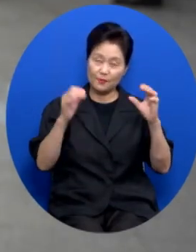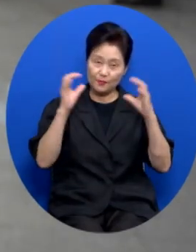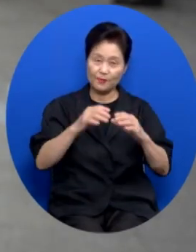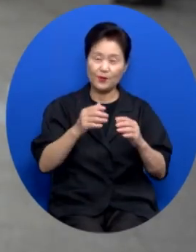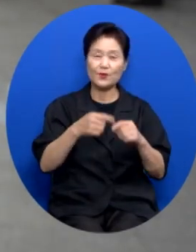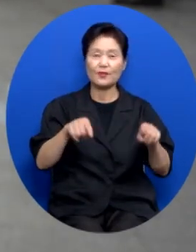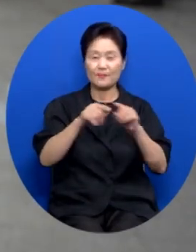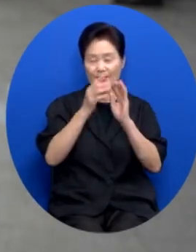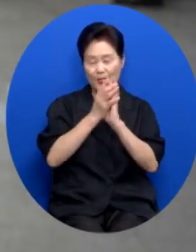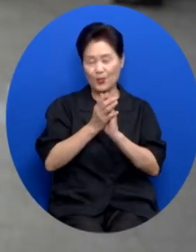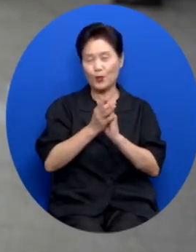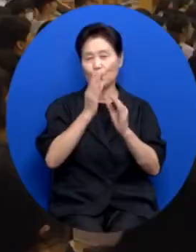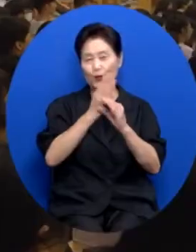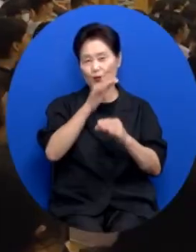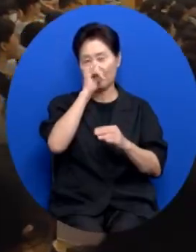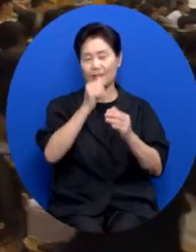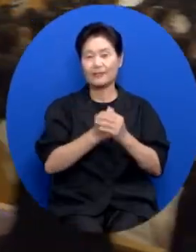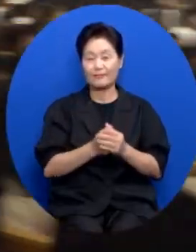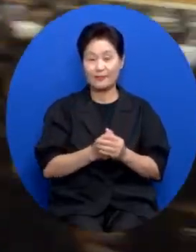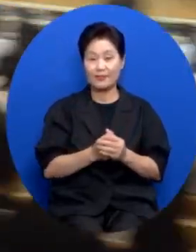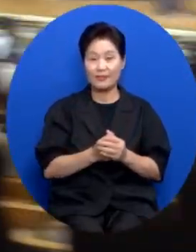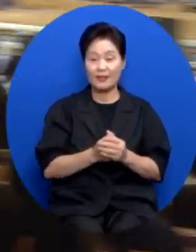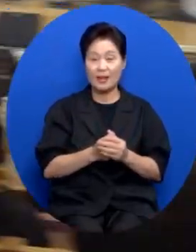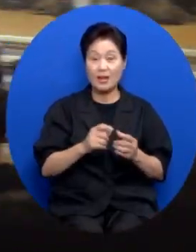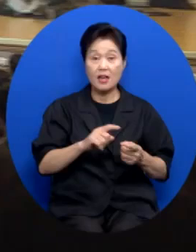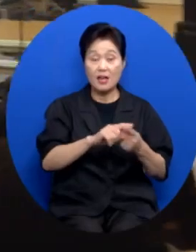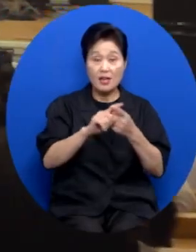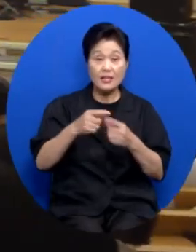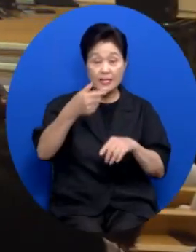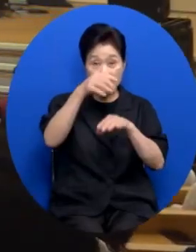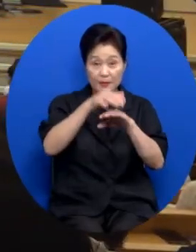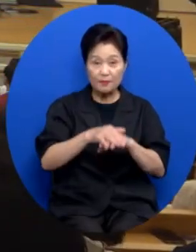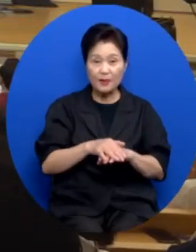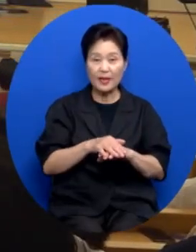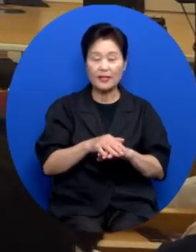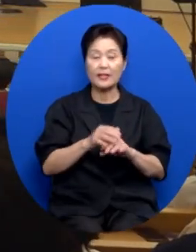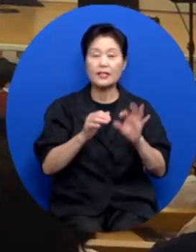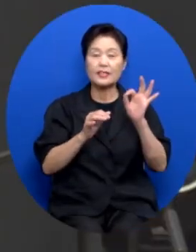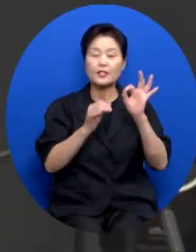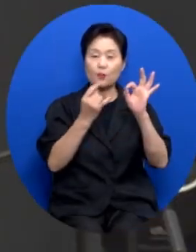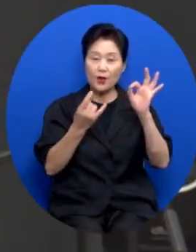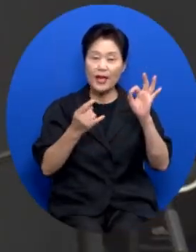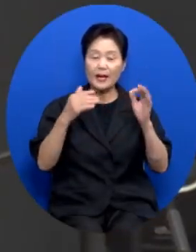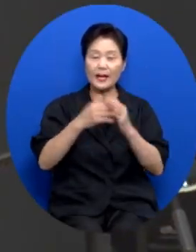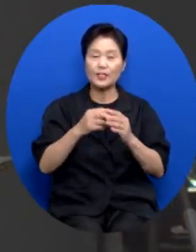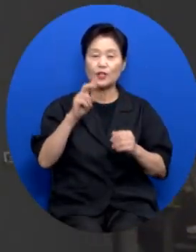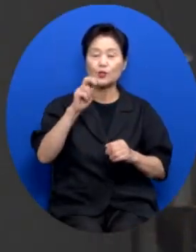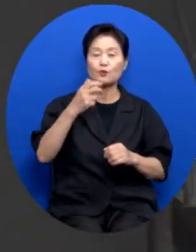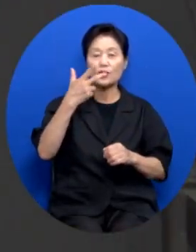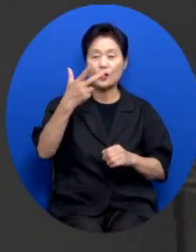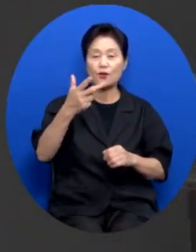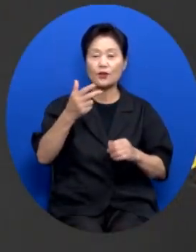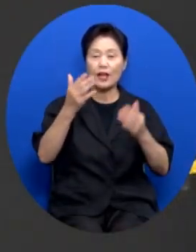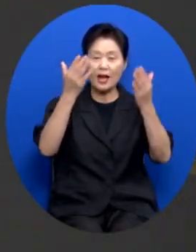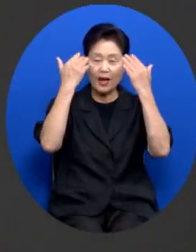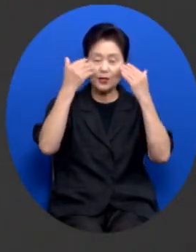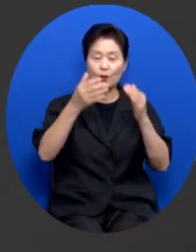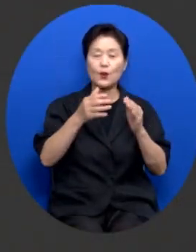기도하고 있습니다. 라이트온 연합집회는 이번 10회차까지 27개의 기도 모임을